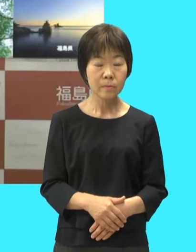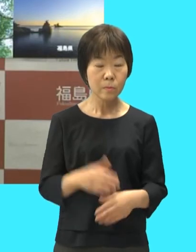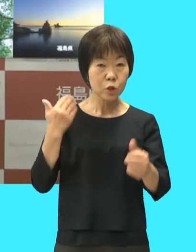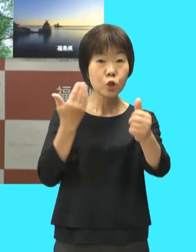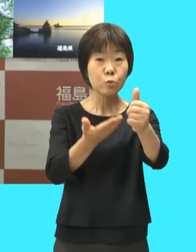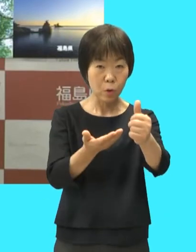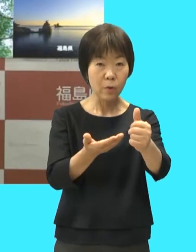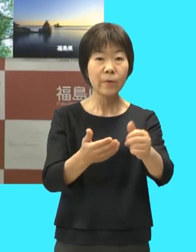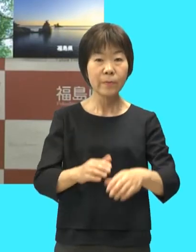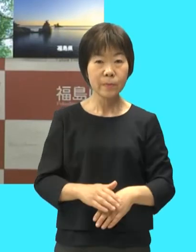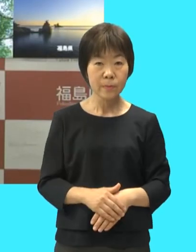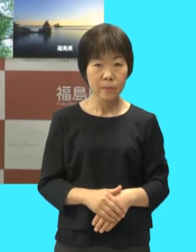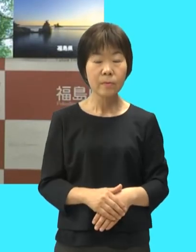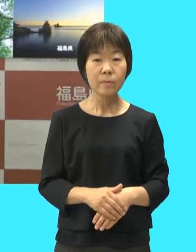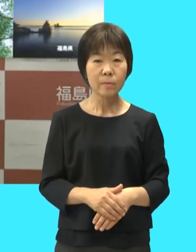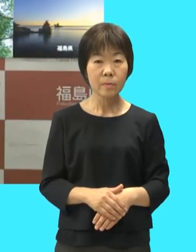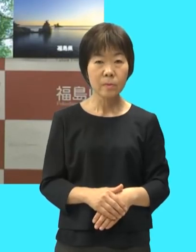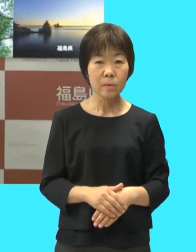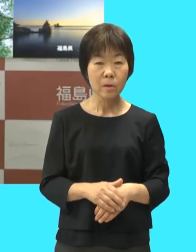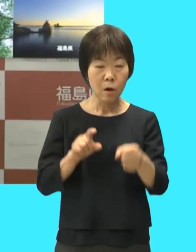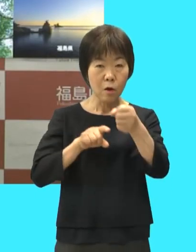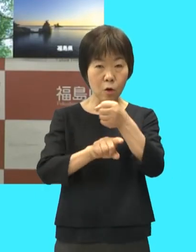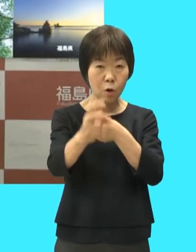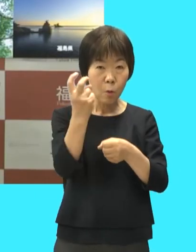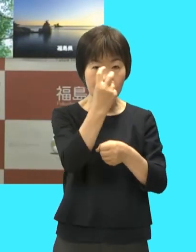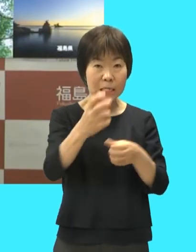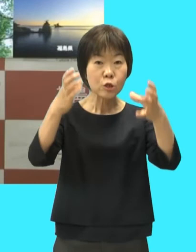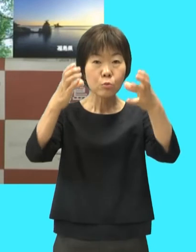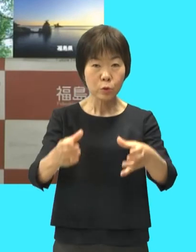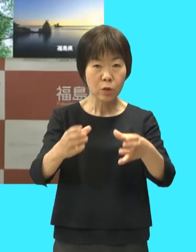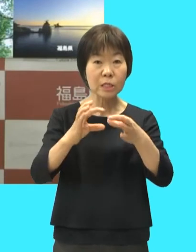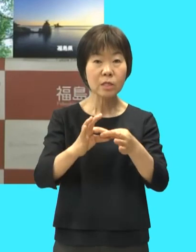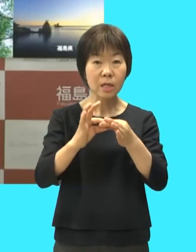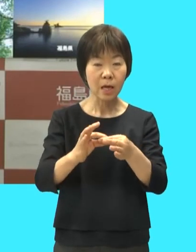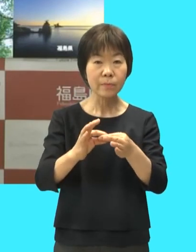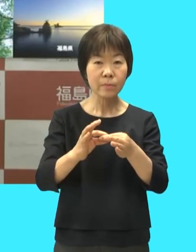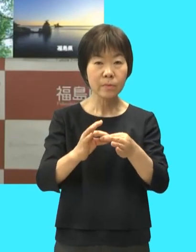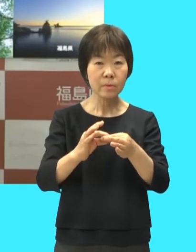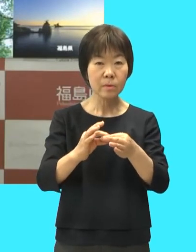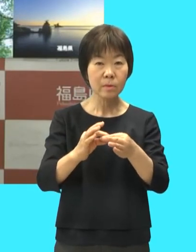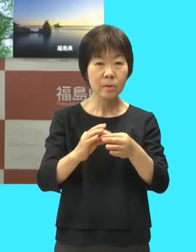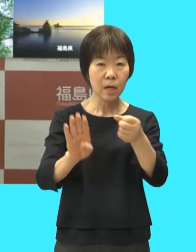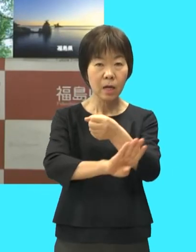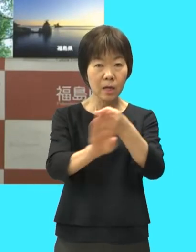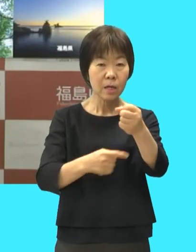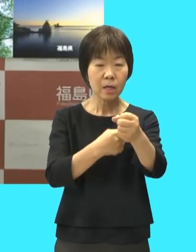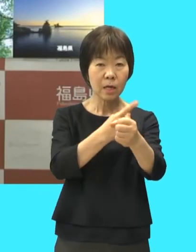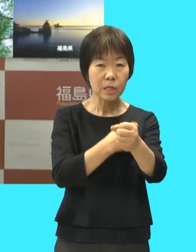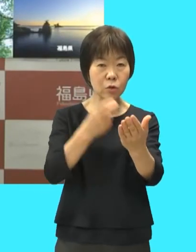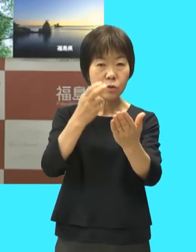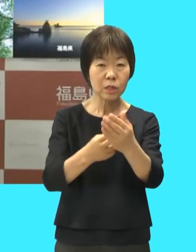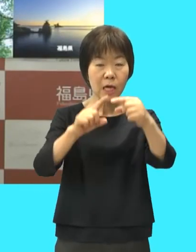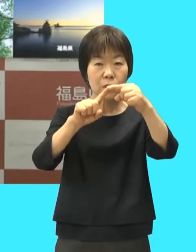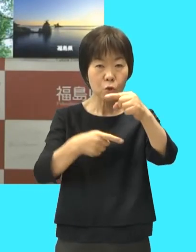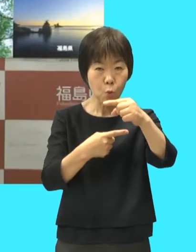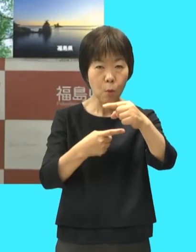河北新報の神田と申します。おはようございます。 おはようございます。 ポストの件なんですけども、はい、原子力規制庁を撤